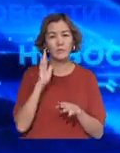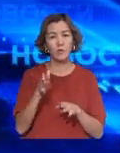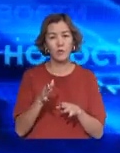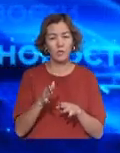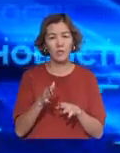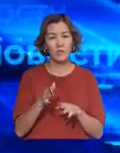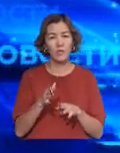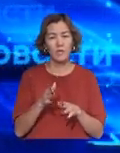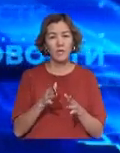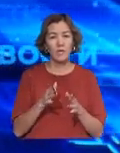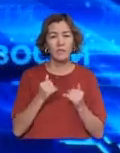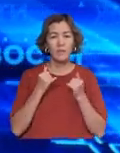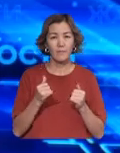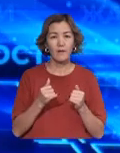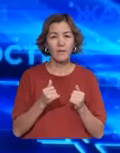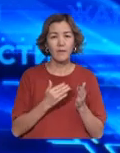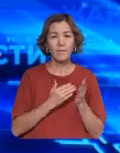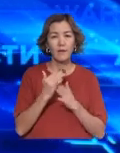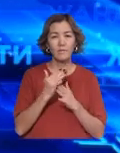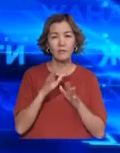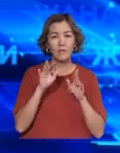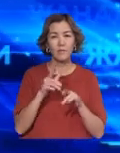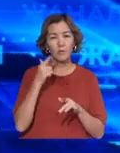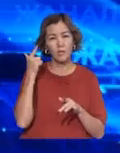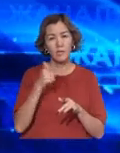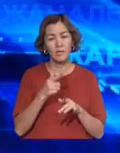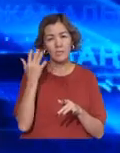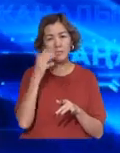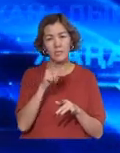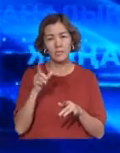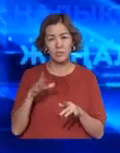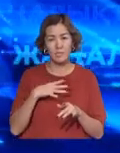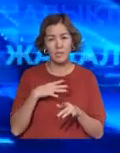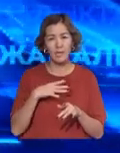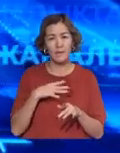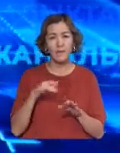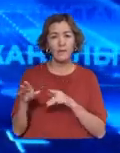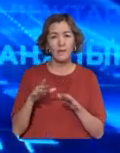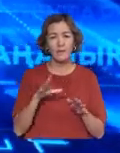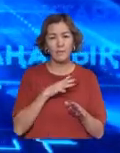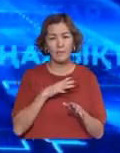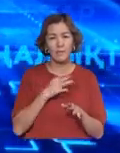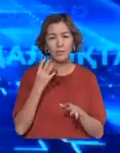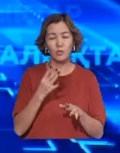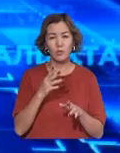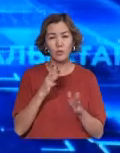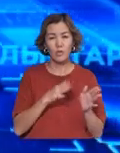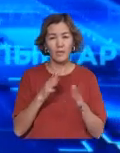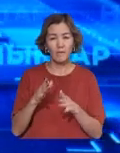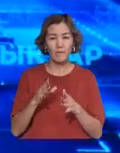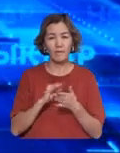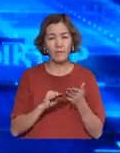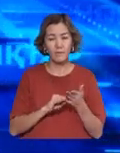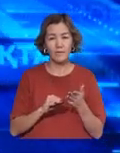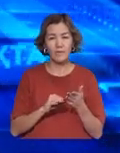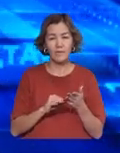Булашак», направленный на повышение компьютерной грамотности незрячих читателей. Само мероприятие состояло из 4 этапов: